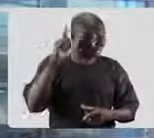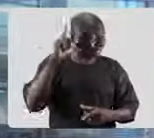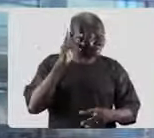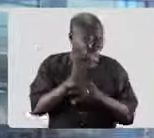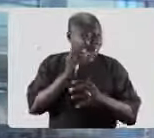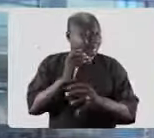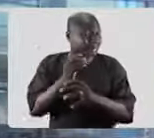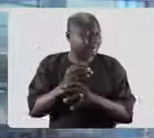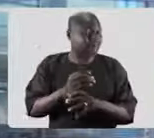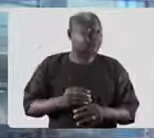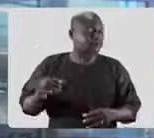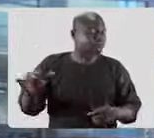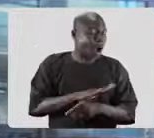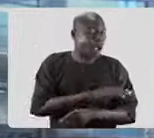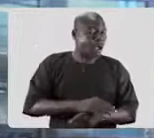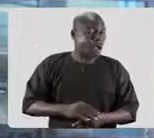wakoma mu ete ase se